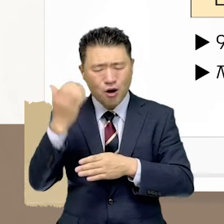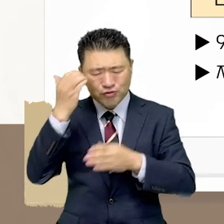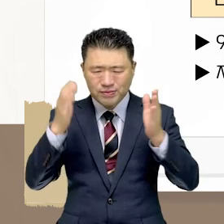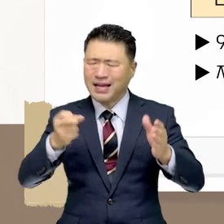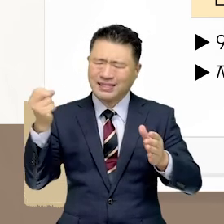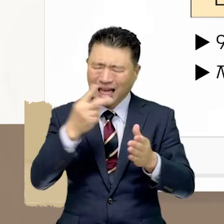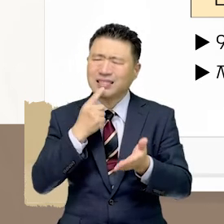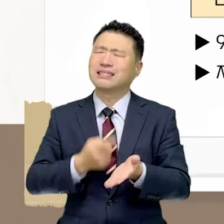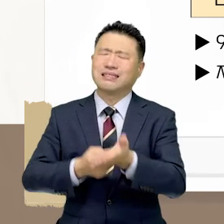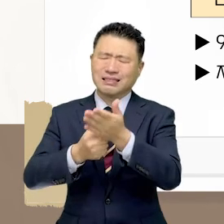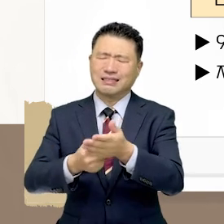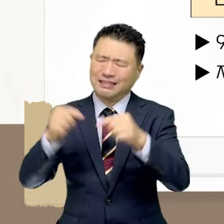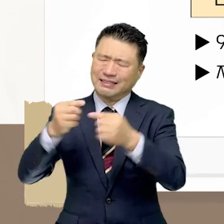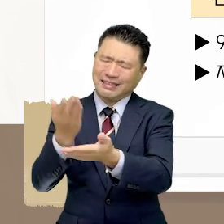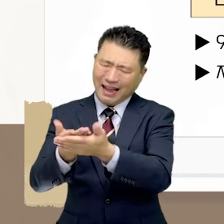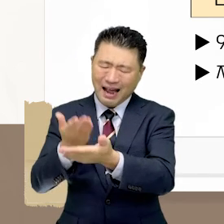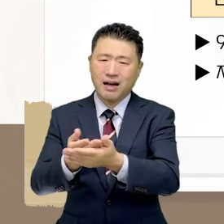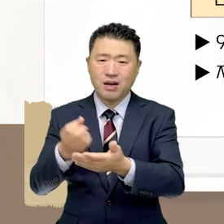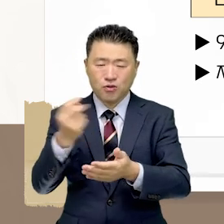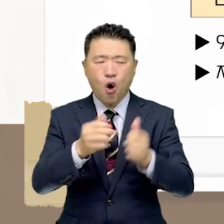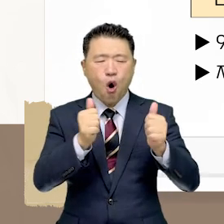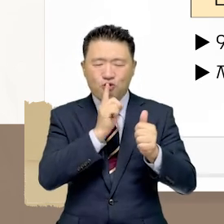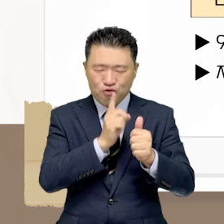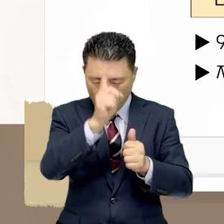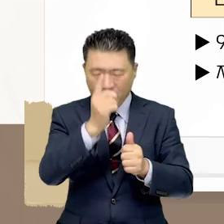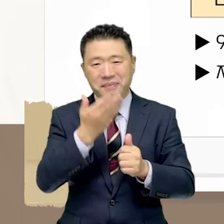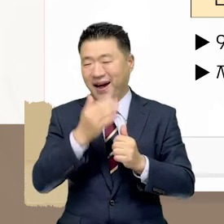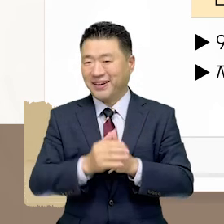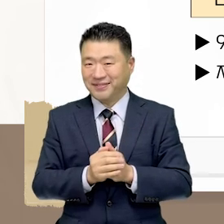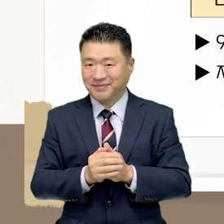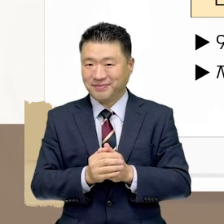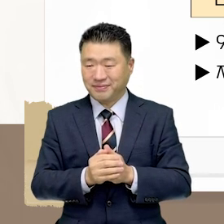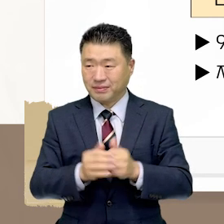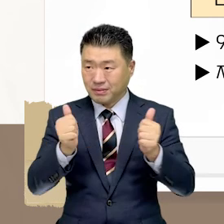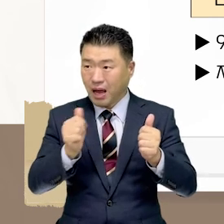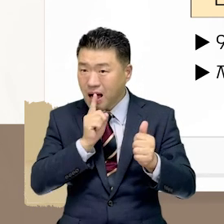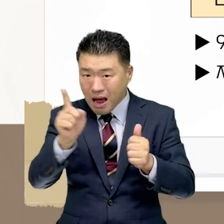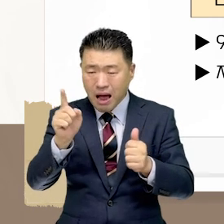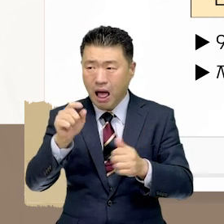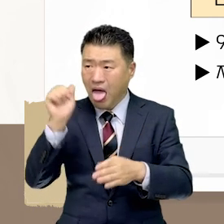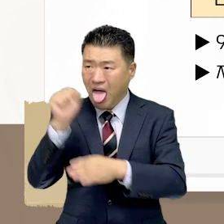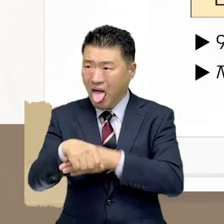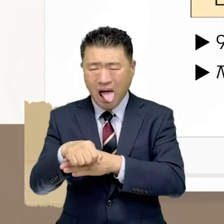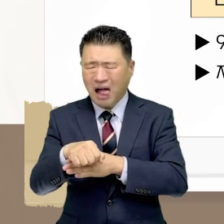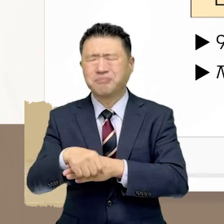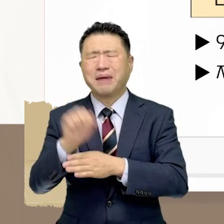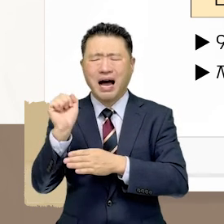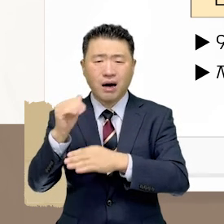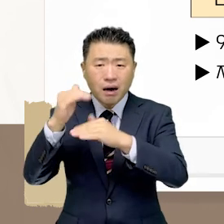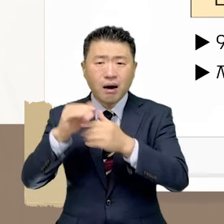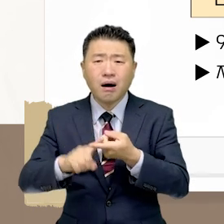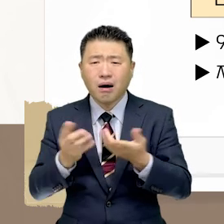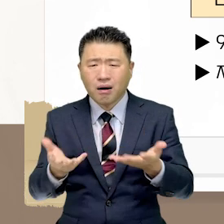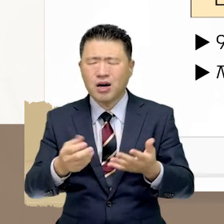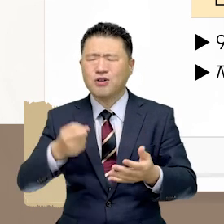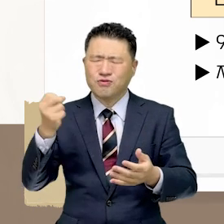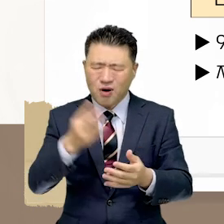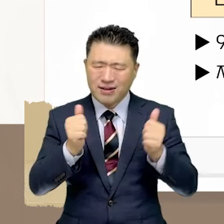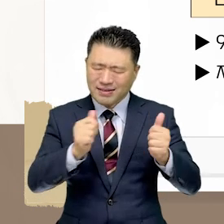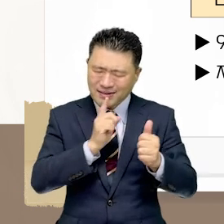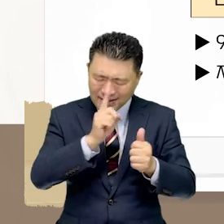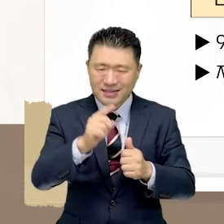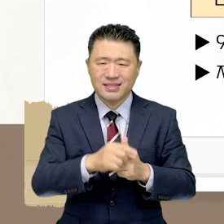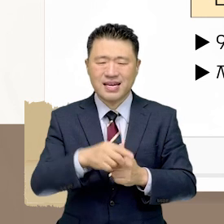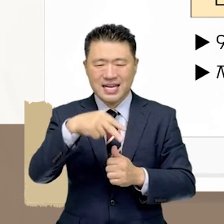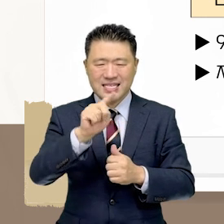재심사 청구 또는 행정소송을 진행할 수 있으며 재심사에서 승인되지 않을 경우에도 행정소송으로 산재 승인을